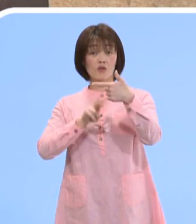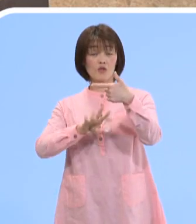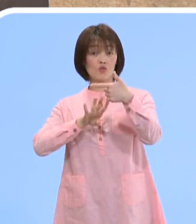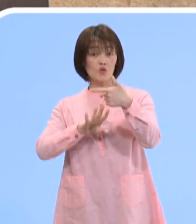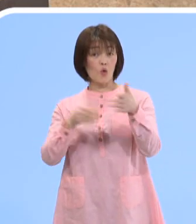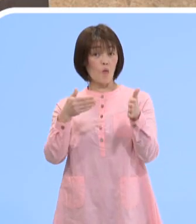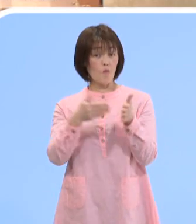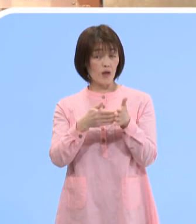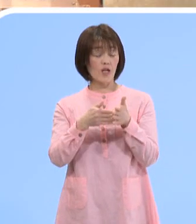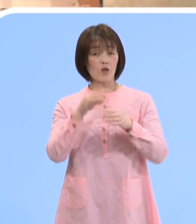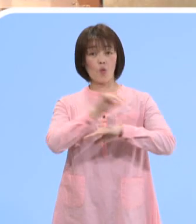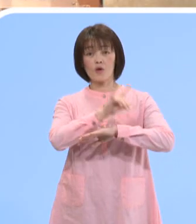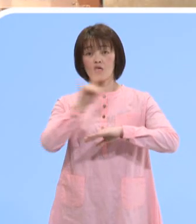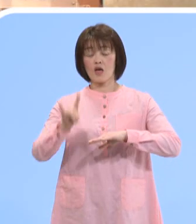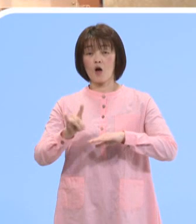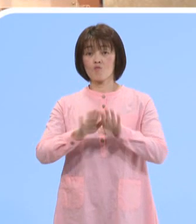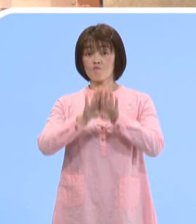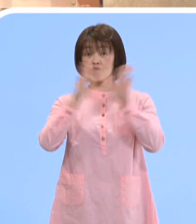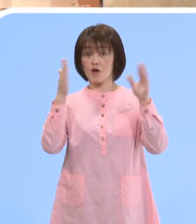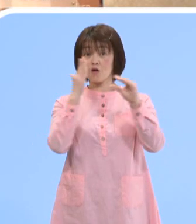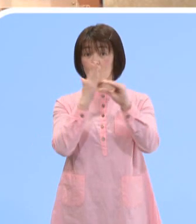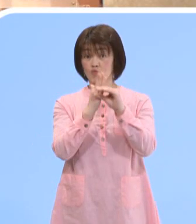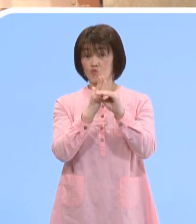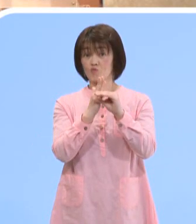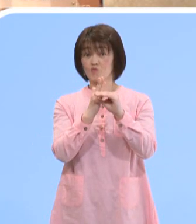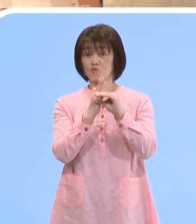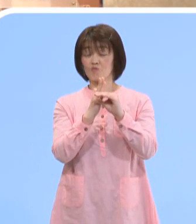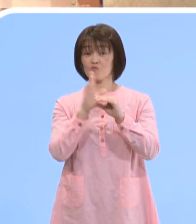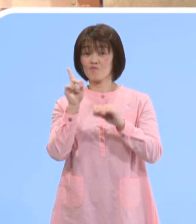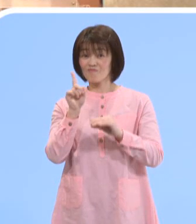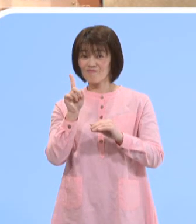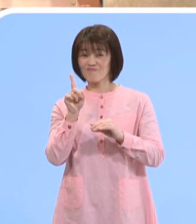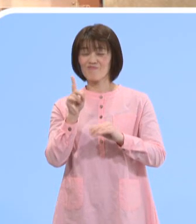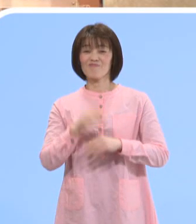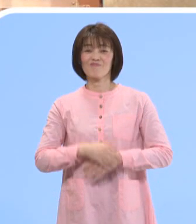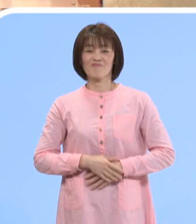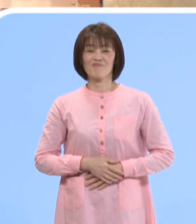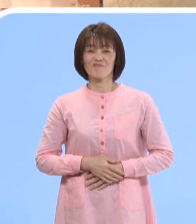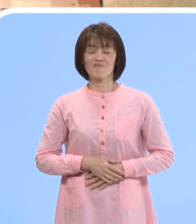6月24日まではこんな企画展が開催中です。